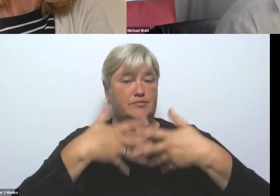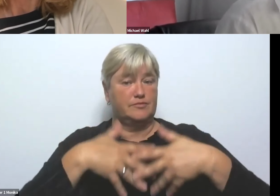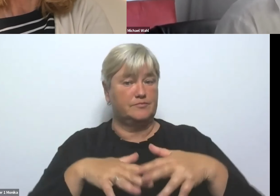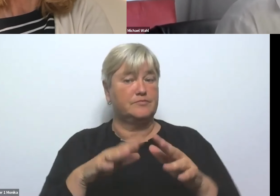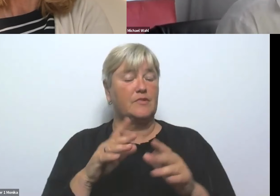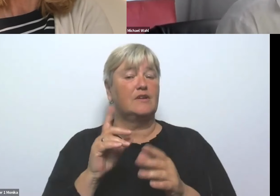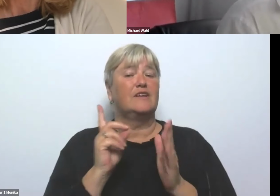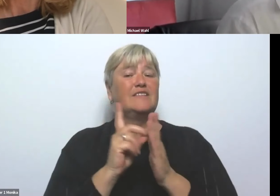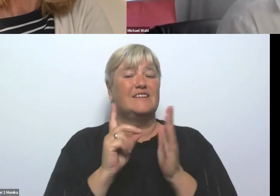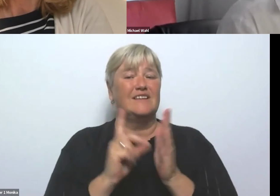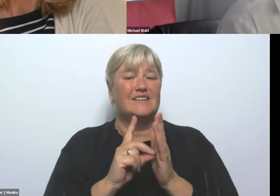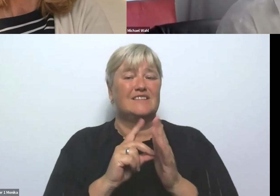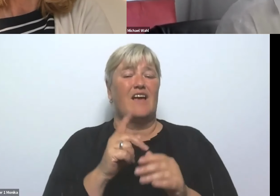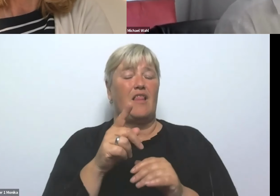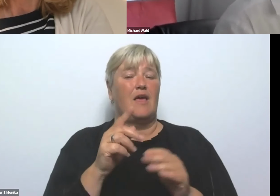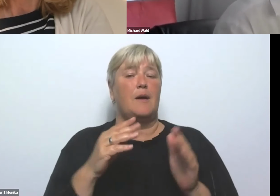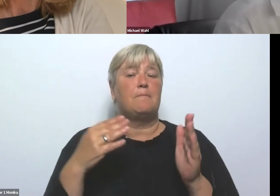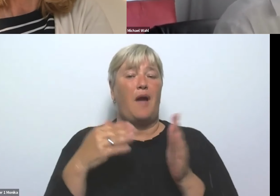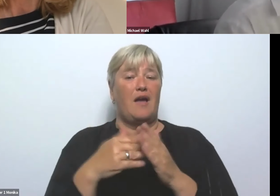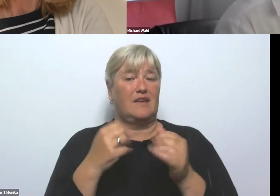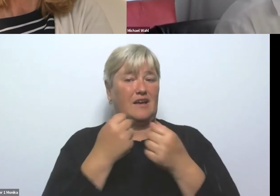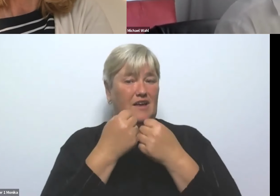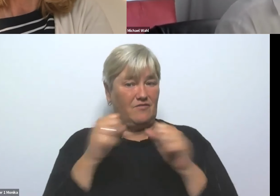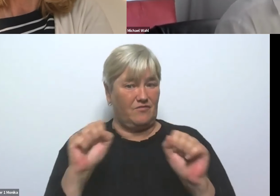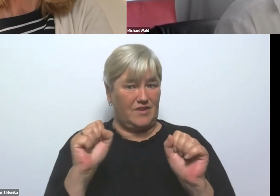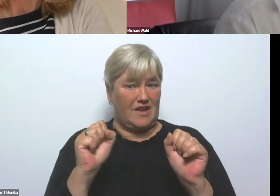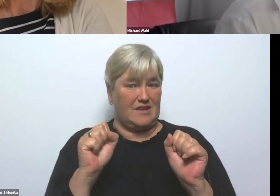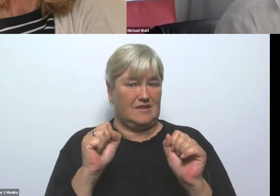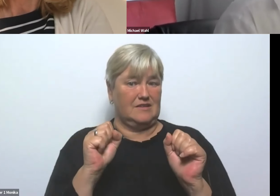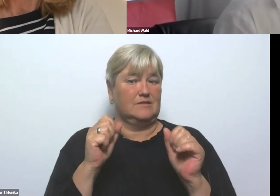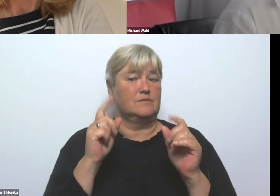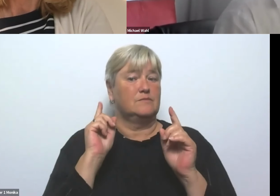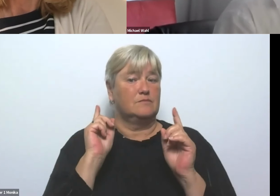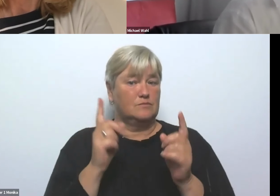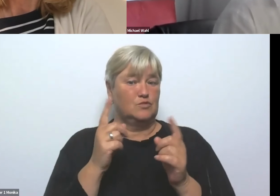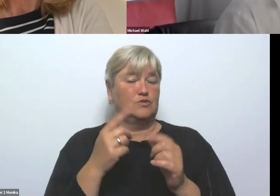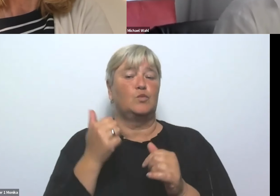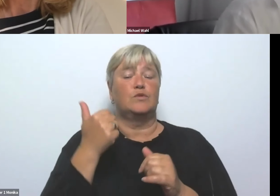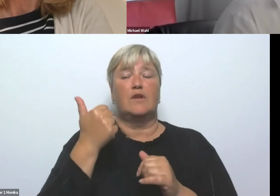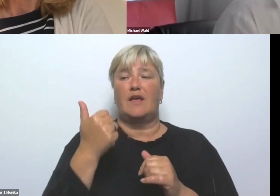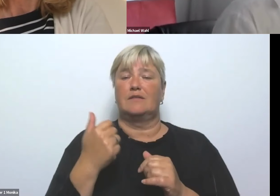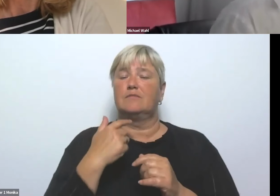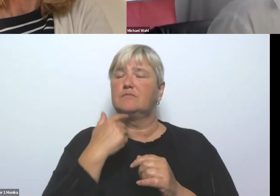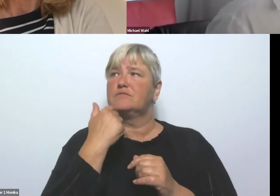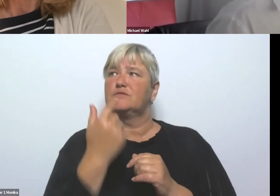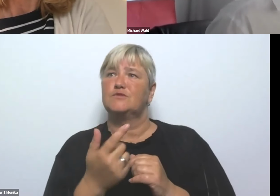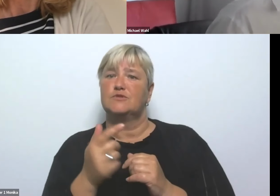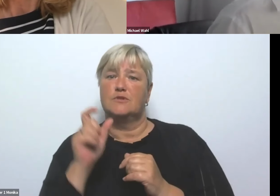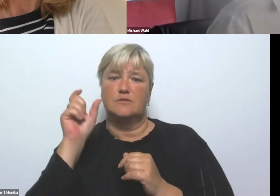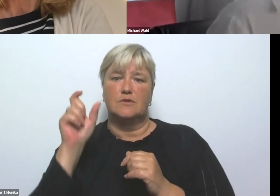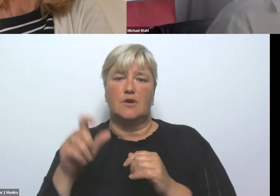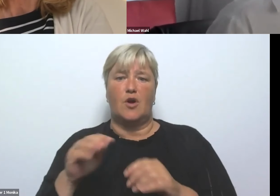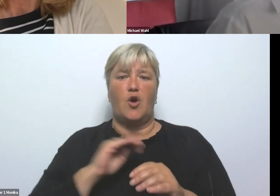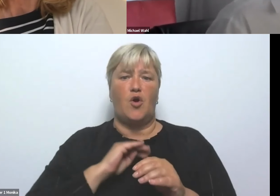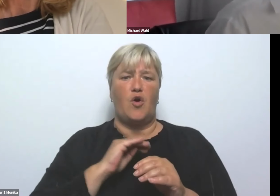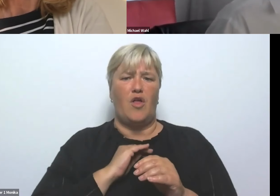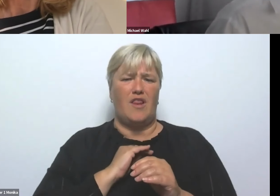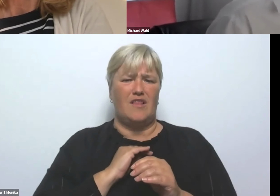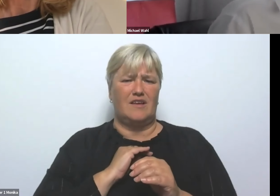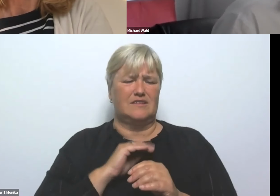Barrierefreiheit in den Universal Design mit aufgeht. Und wir hatten einen Beitrag von der Kollegin aus